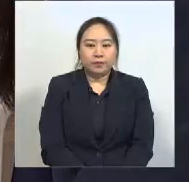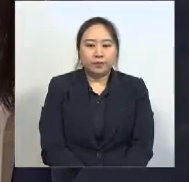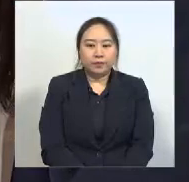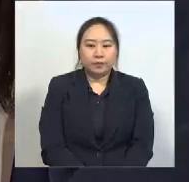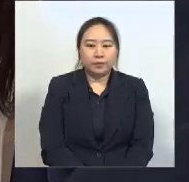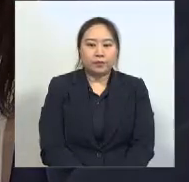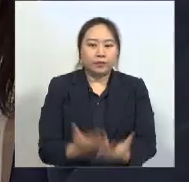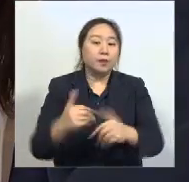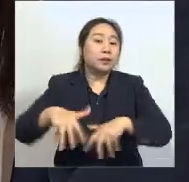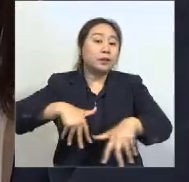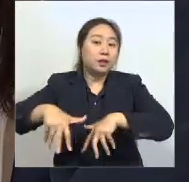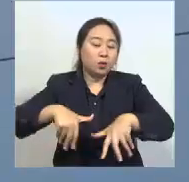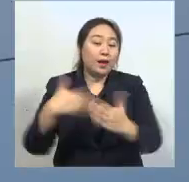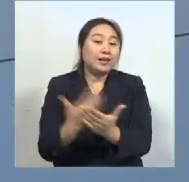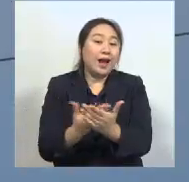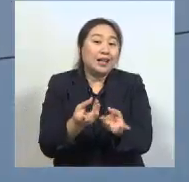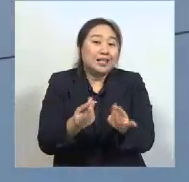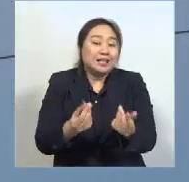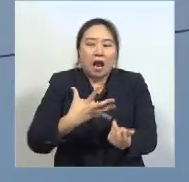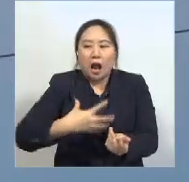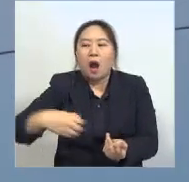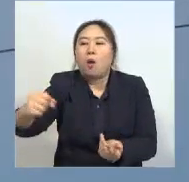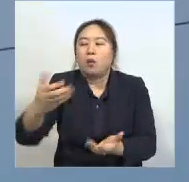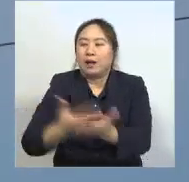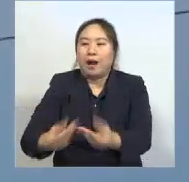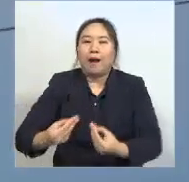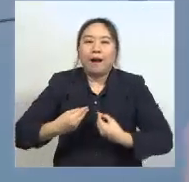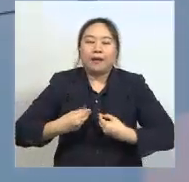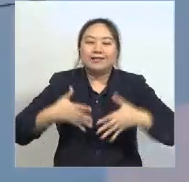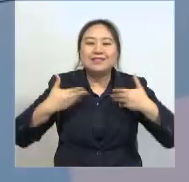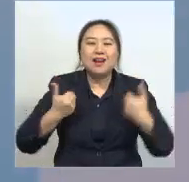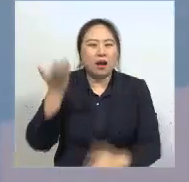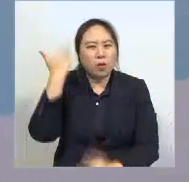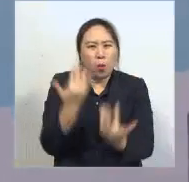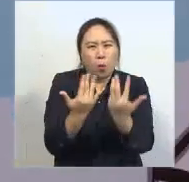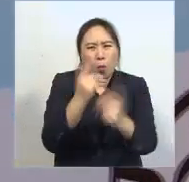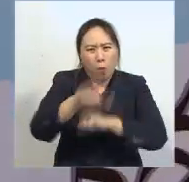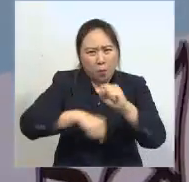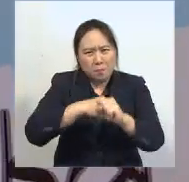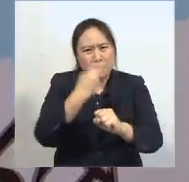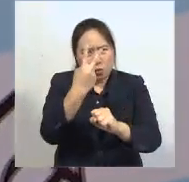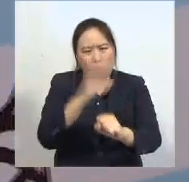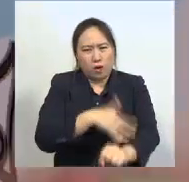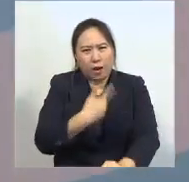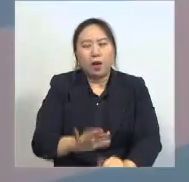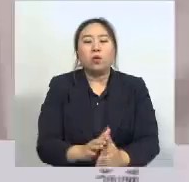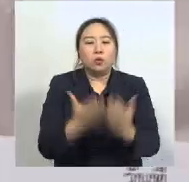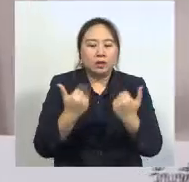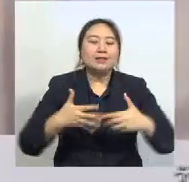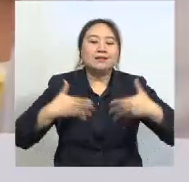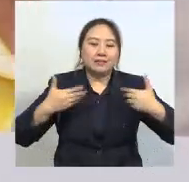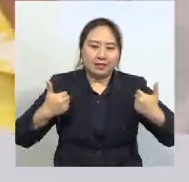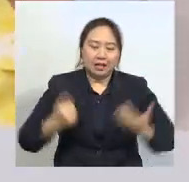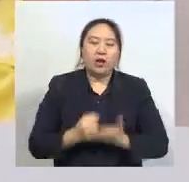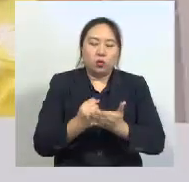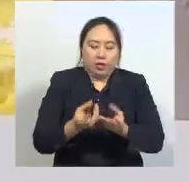ขณะที่ประชาชนที่ได้รับค่าเวรคืนที่ดินในวันนี้นะคะต่างดีใจหลังจากรอคอยมานานกว่า2ปีและยินดีที่ได้เป็นส่วนหนึ่ง